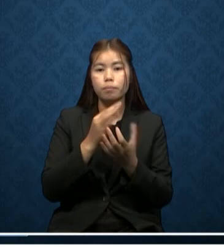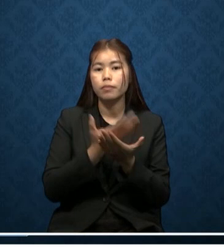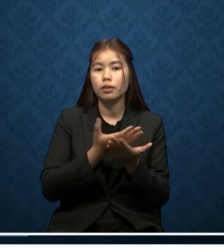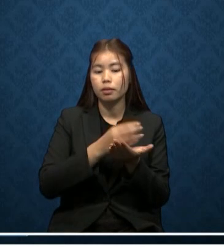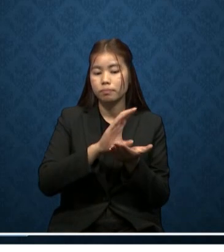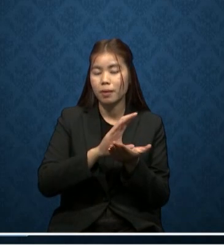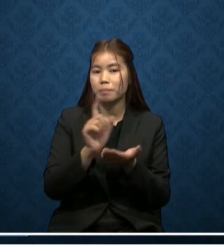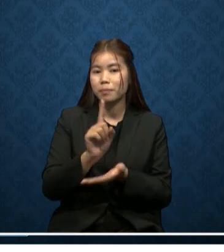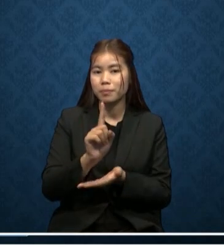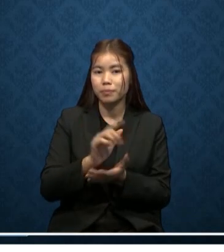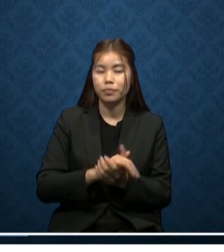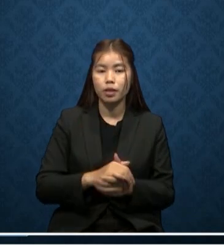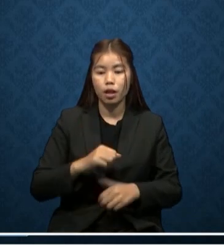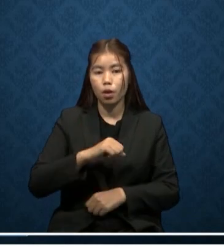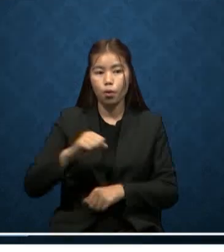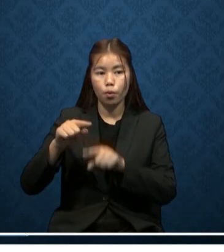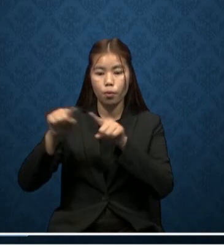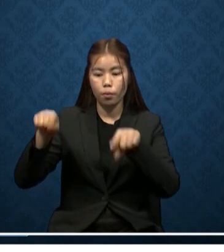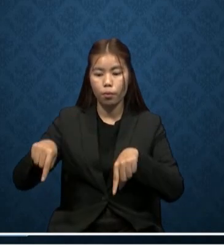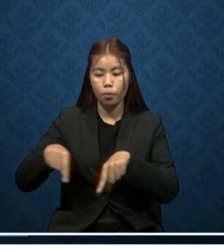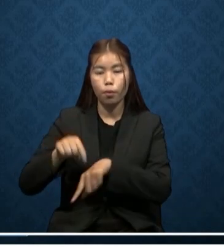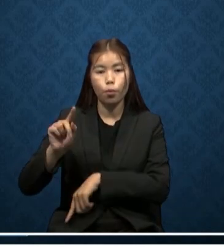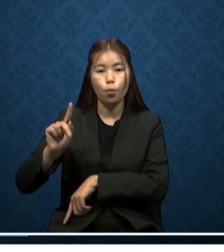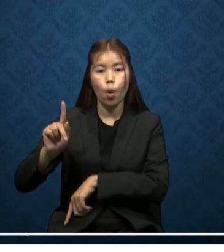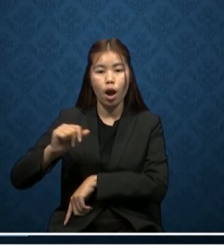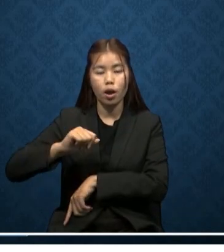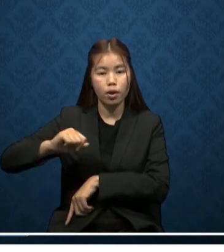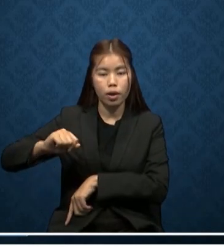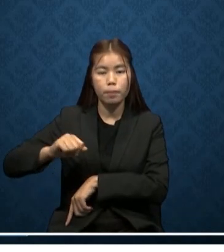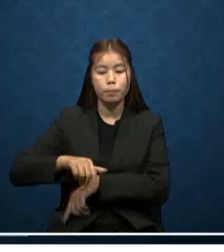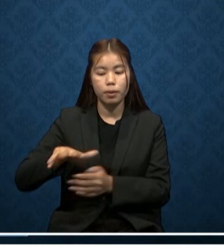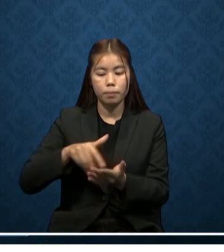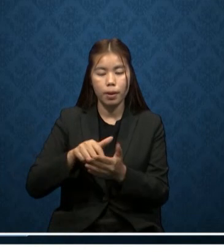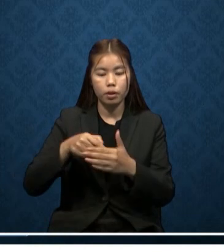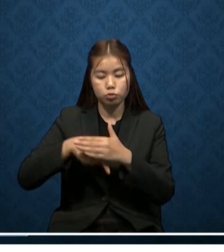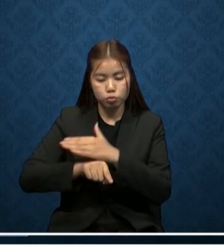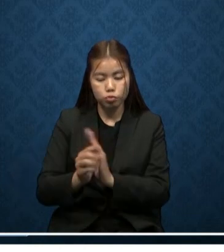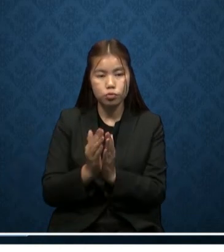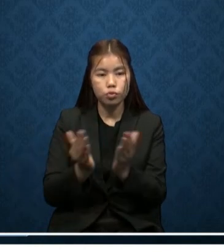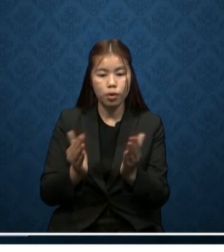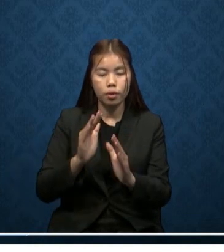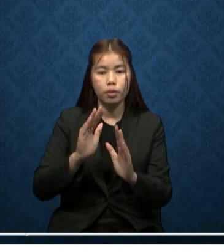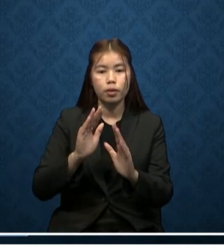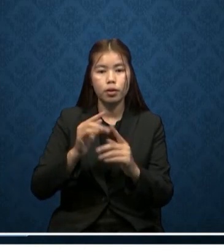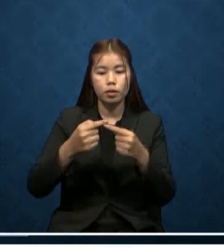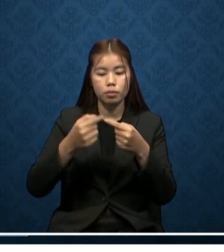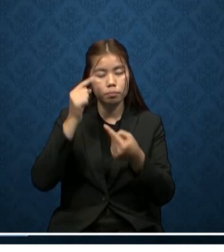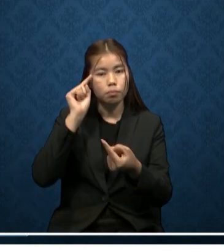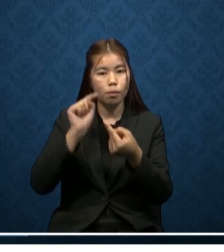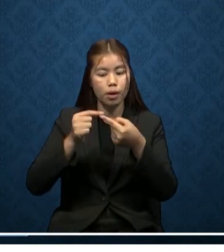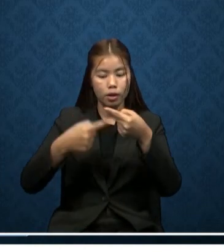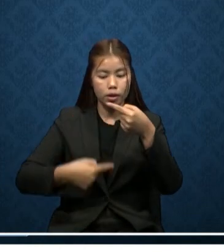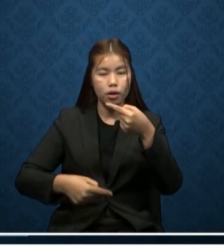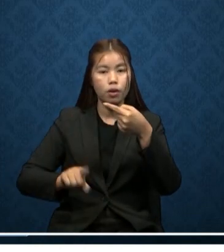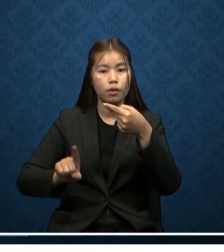ไรส่วนทางด้านขวาก็เป็นภายใต้เอ่อแผนแม่บทย่อย 140เป้าหมายเช่นเดียวกันครับมันก็ยังคง